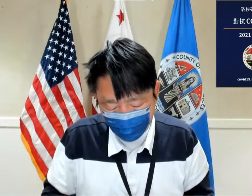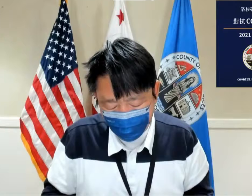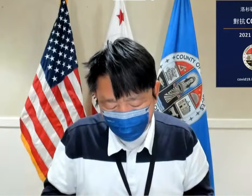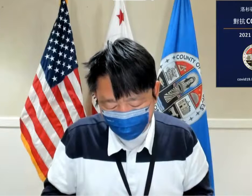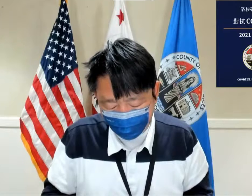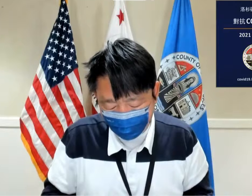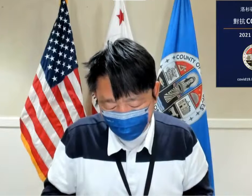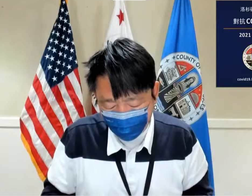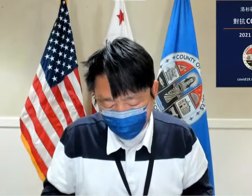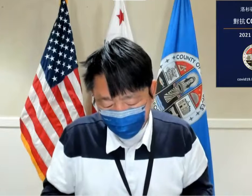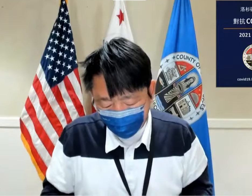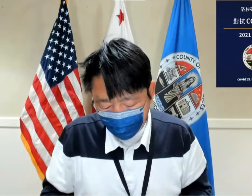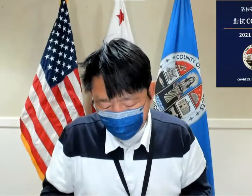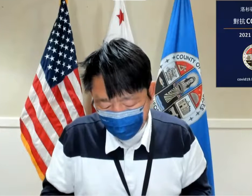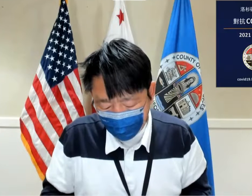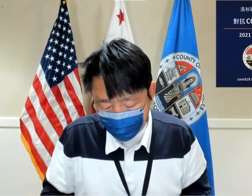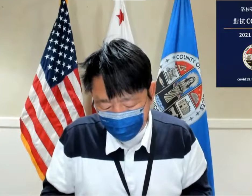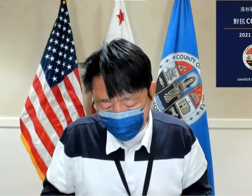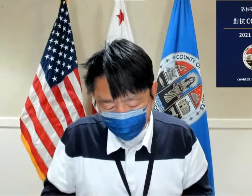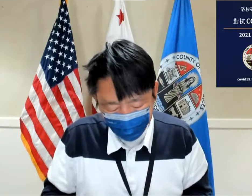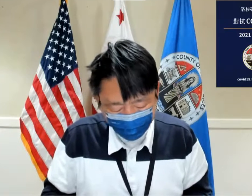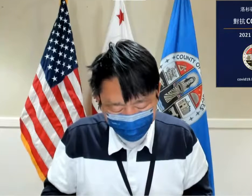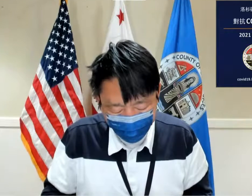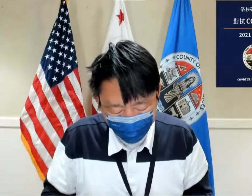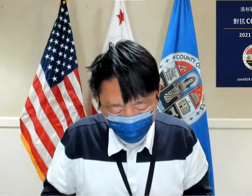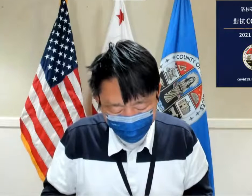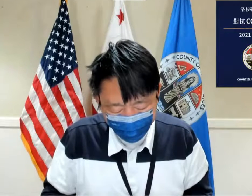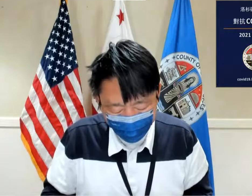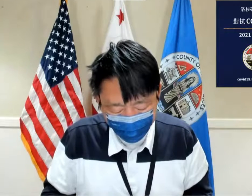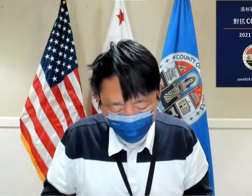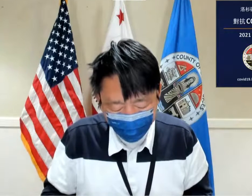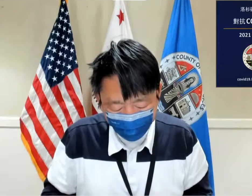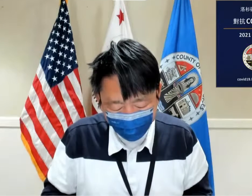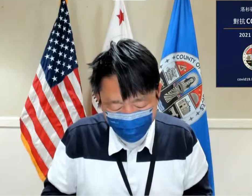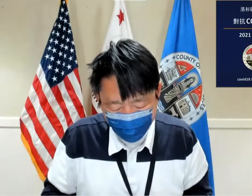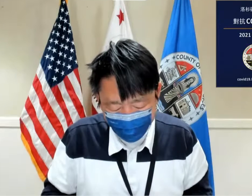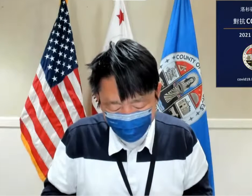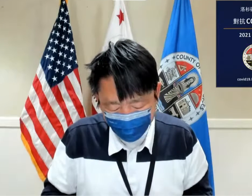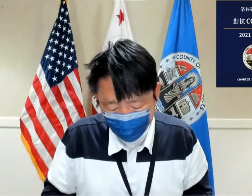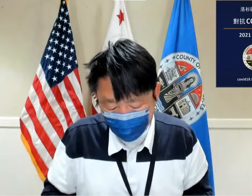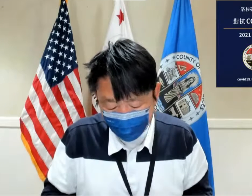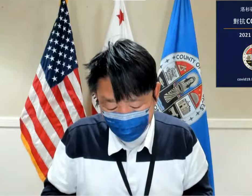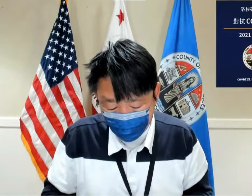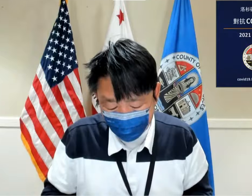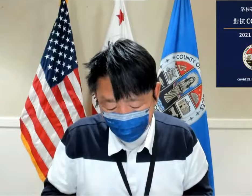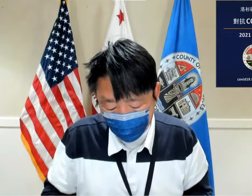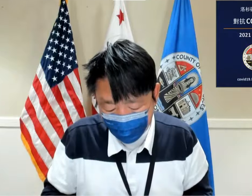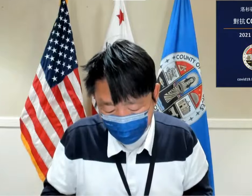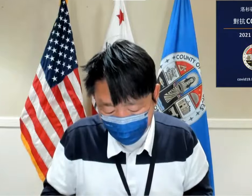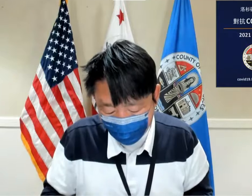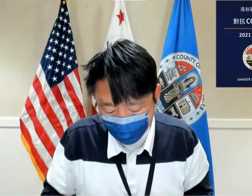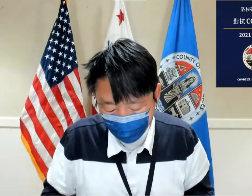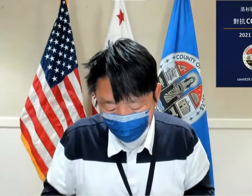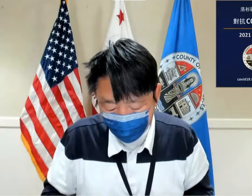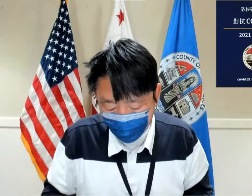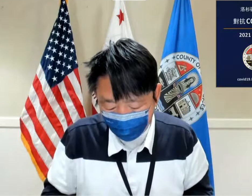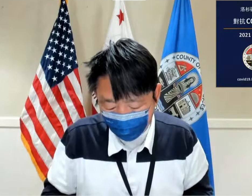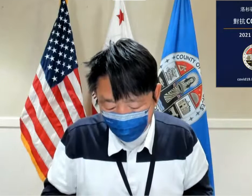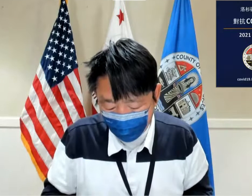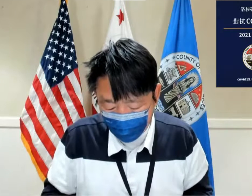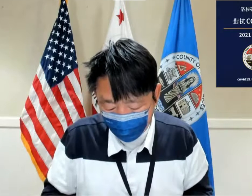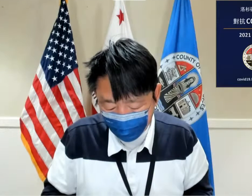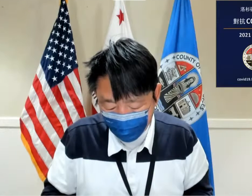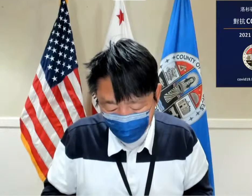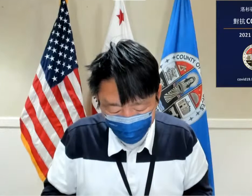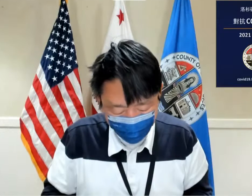服务部门、执法部门、患有严重疾病的人群、与高风险人群居住在一起的人，如